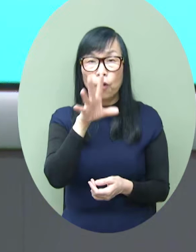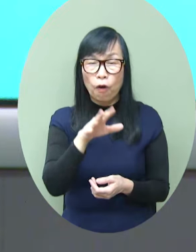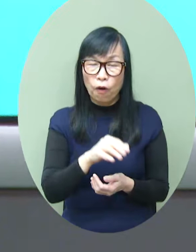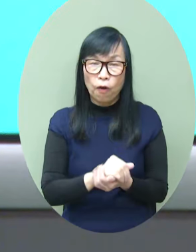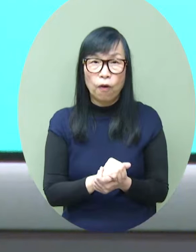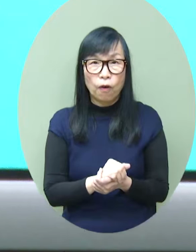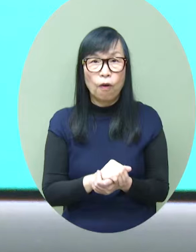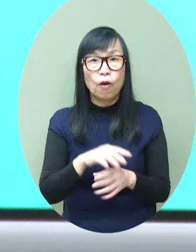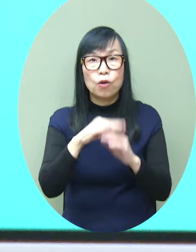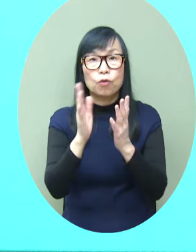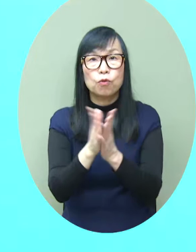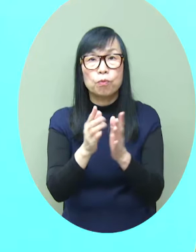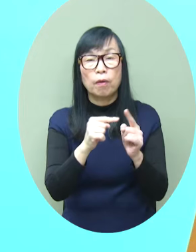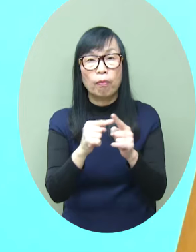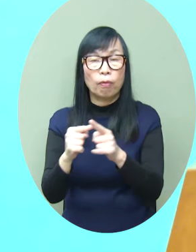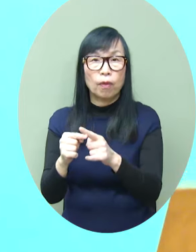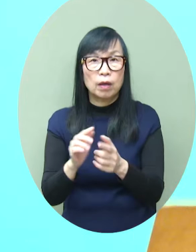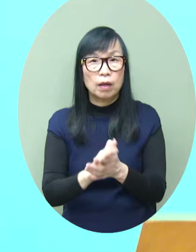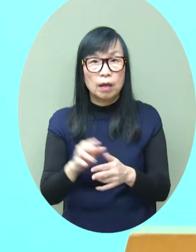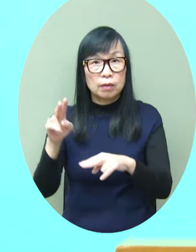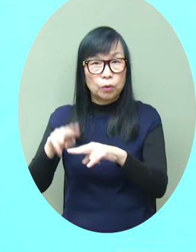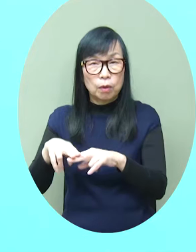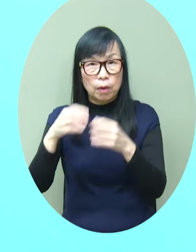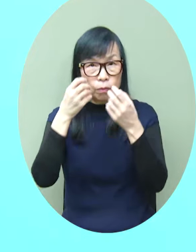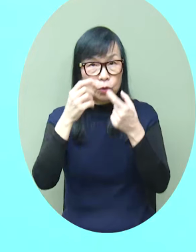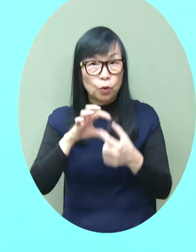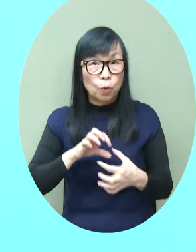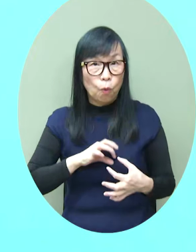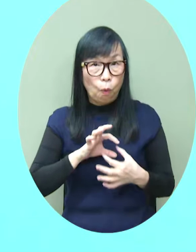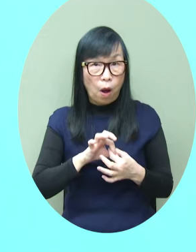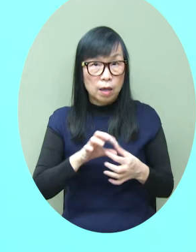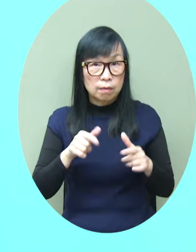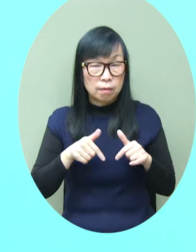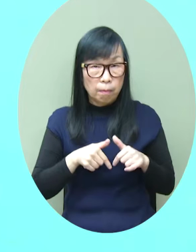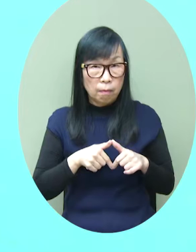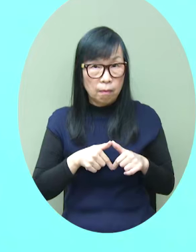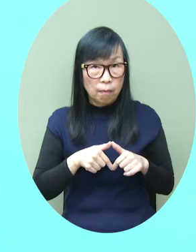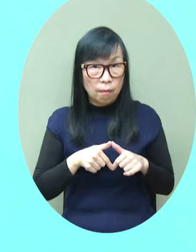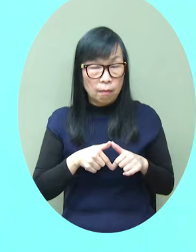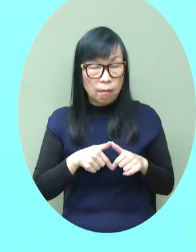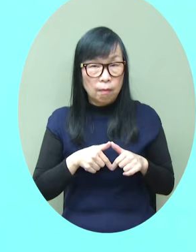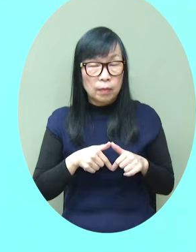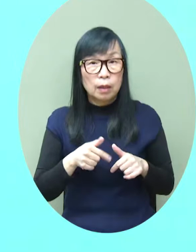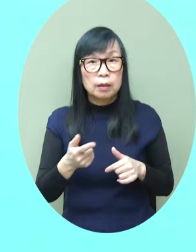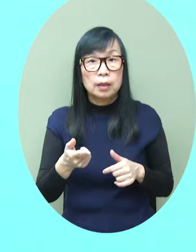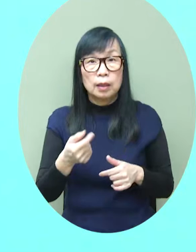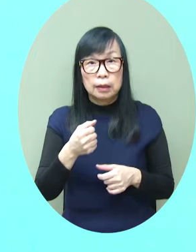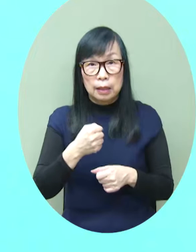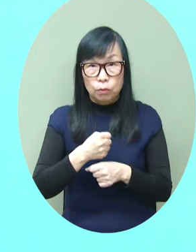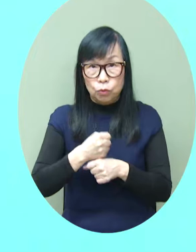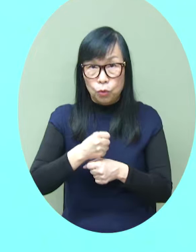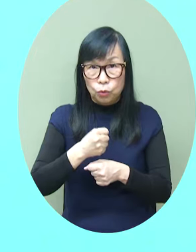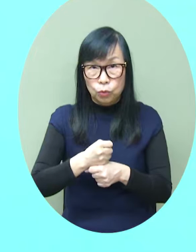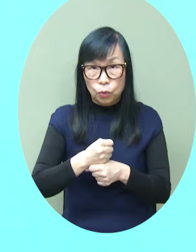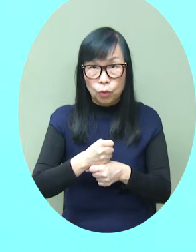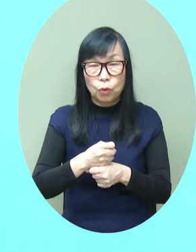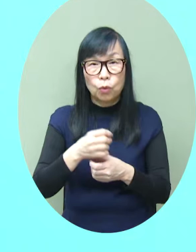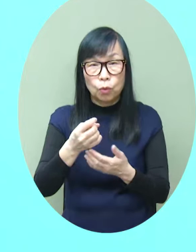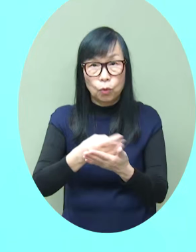係傳聞嚇。咁但係中央最關心嘅咧，我相信就係既然係做咗呢個咁重大嘅舉